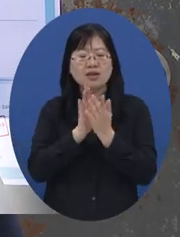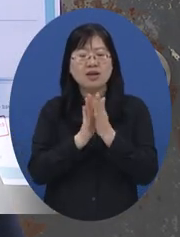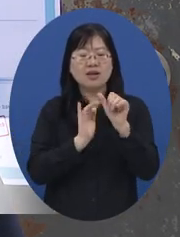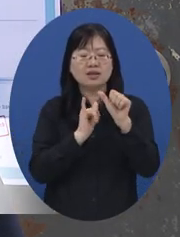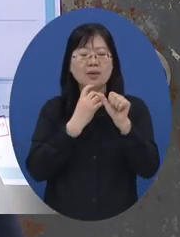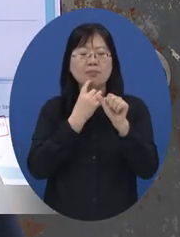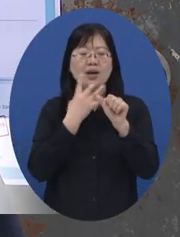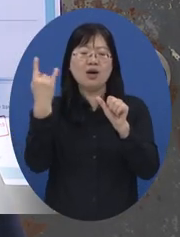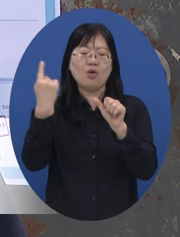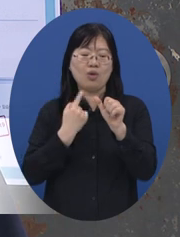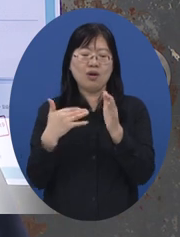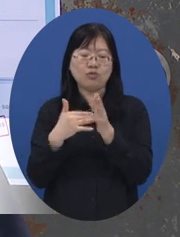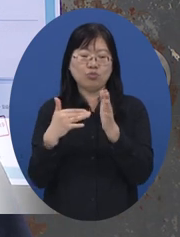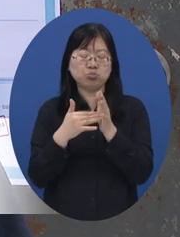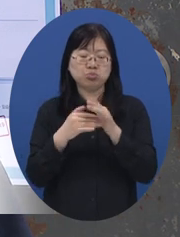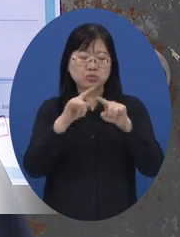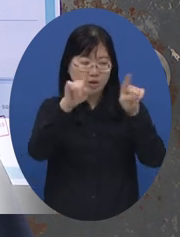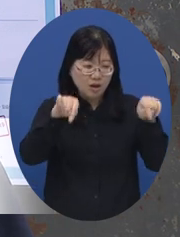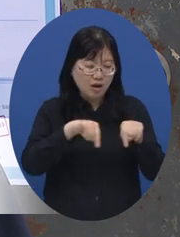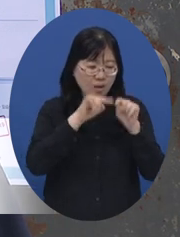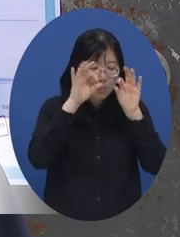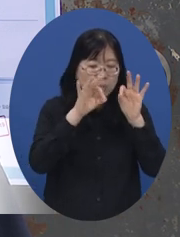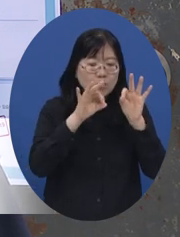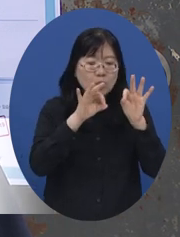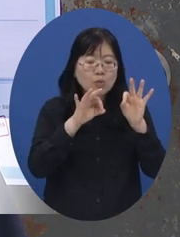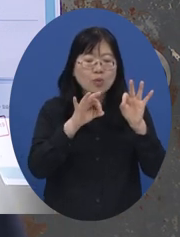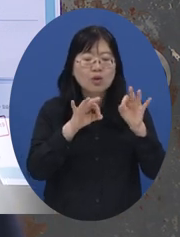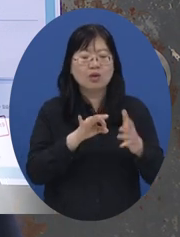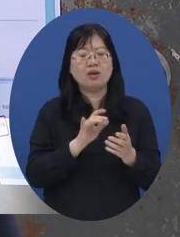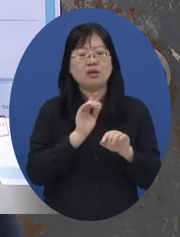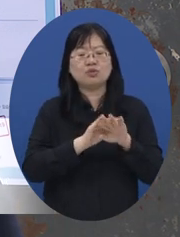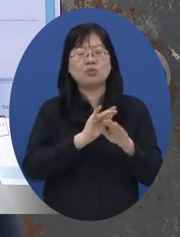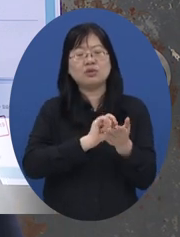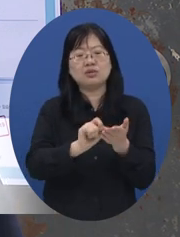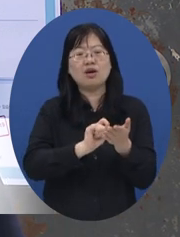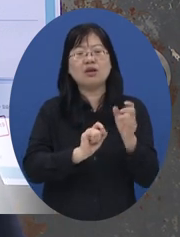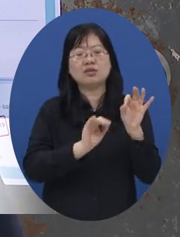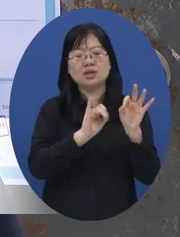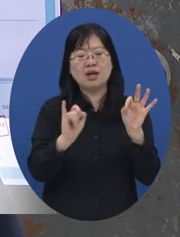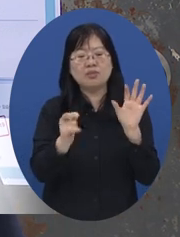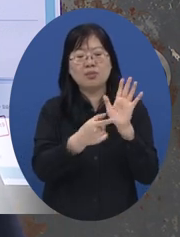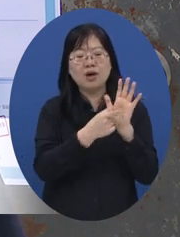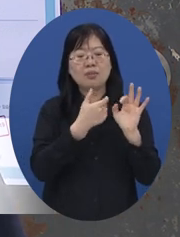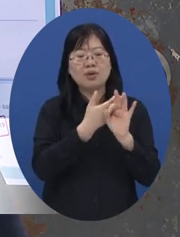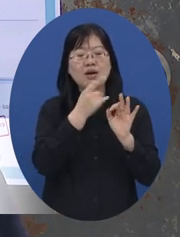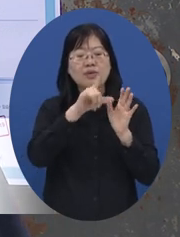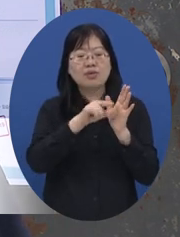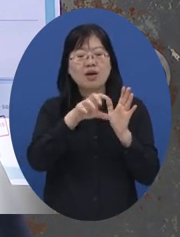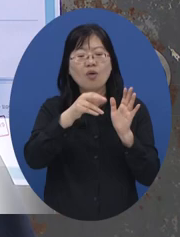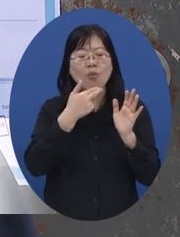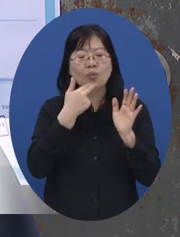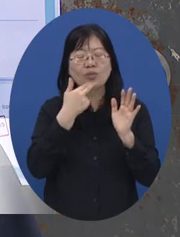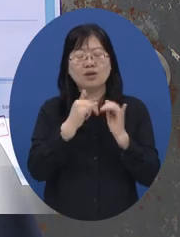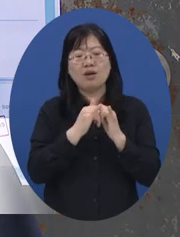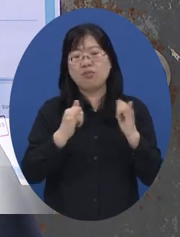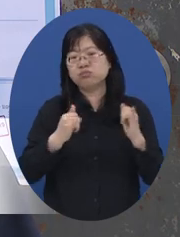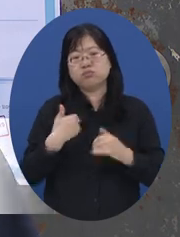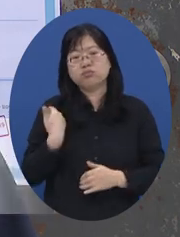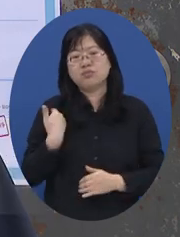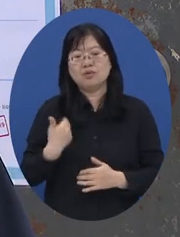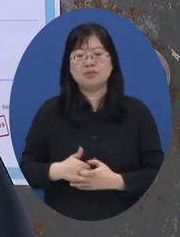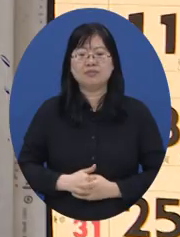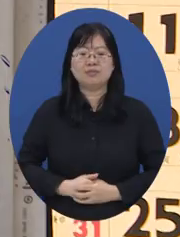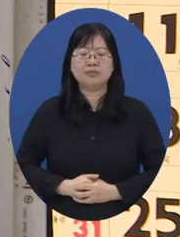실질적으로는 5사람밖에 안 나오고 장부상으로는 뭐 수기로 표현을 했을 때 10사람이 나왔다라고 하게 되면 사실 그때 현장에 있지 않은 이상